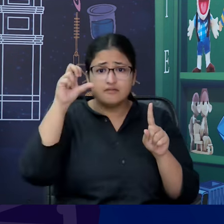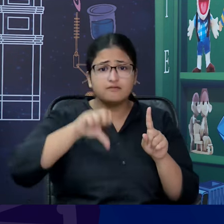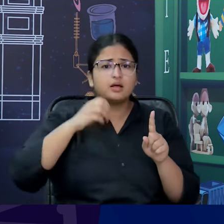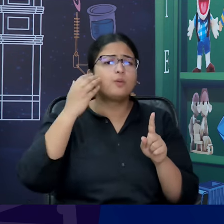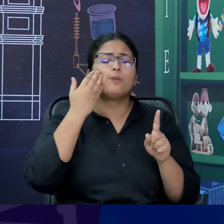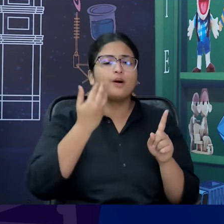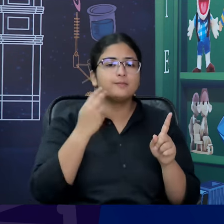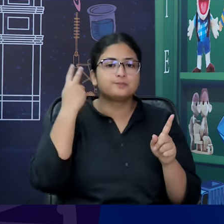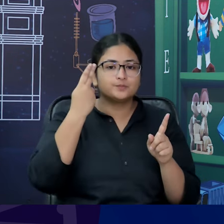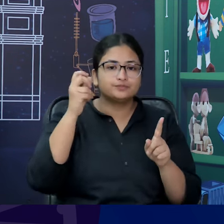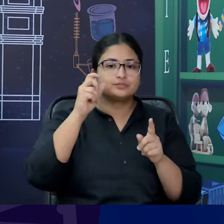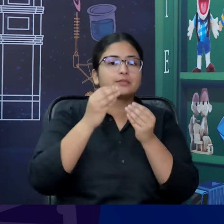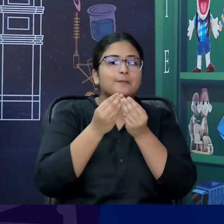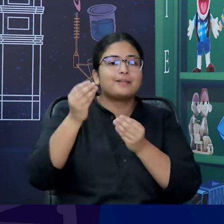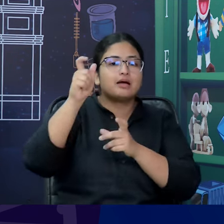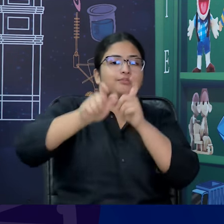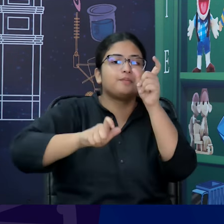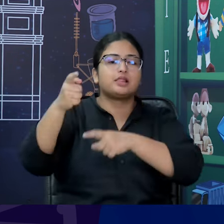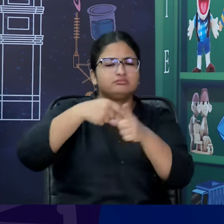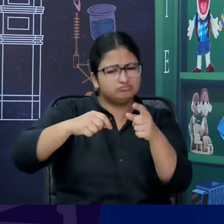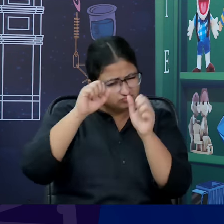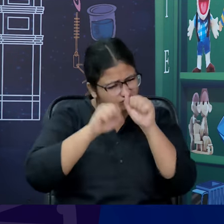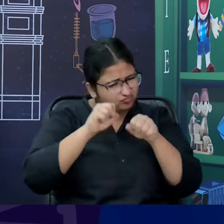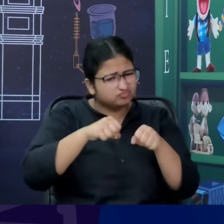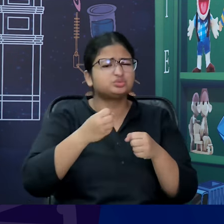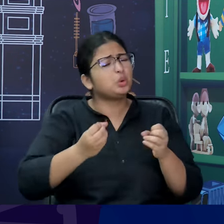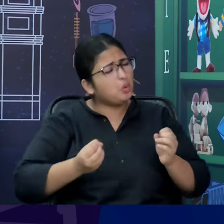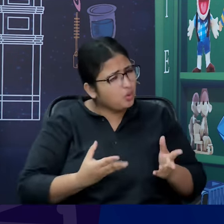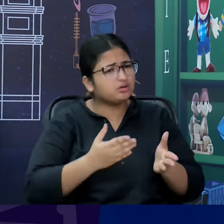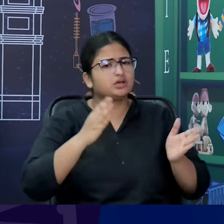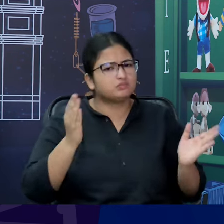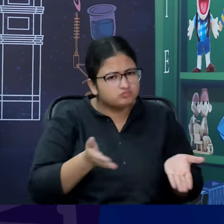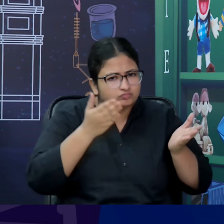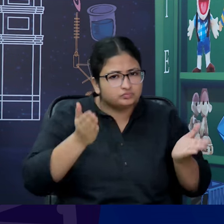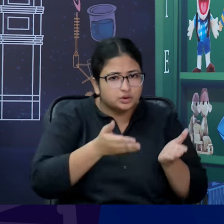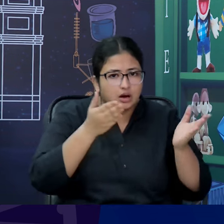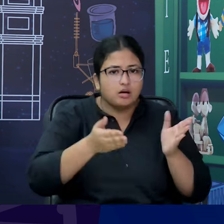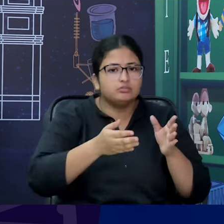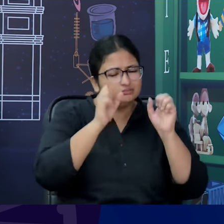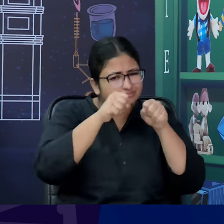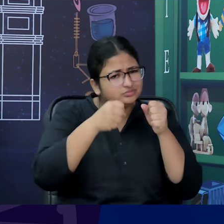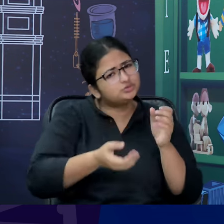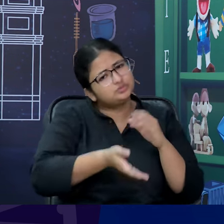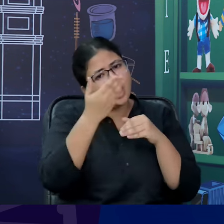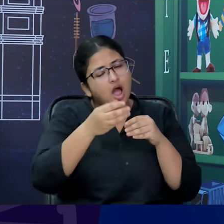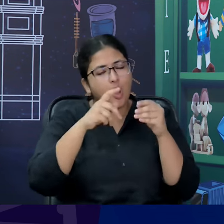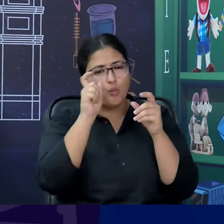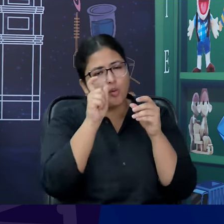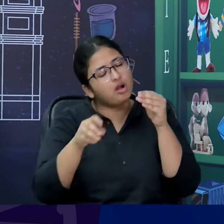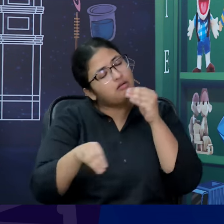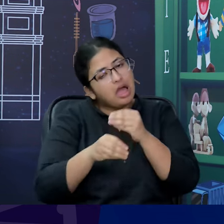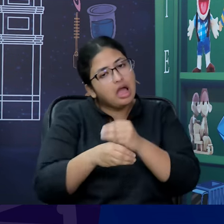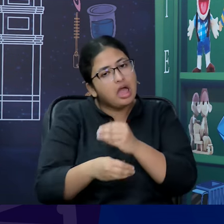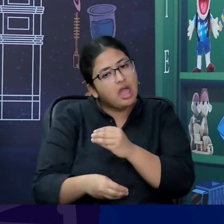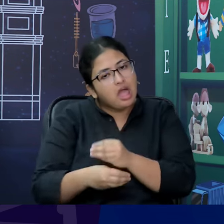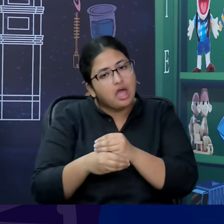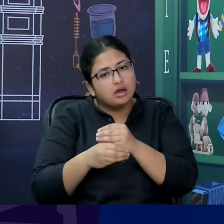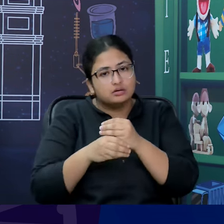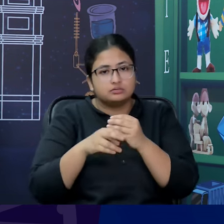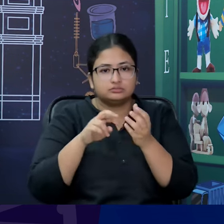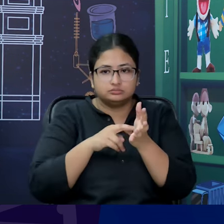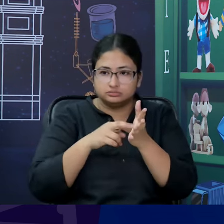उसे बार-बार प्रोत्साहित कर रही थी कि तुम ठीक हो शाबाशी दे रही थी वाहवाही कर रही थी और वह उस नशे में मतलब एक